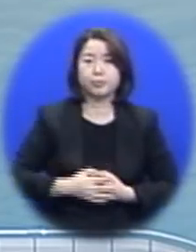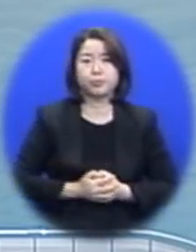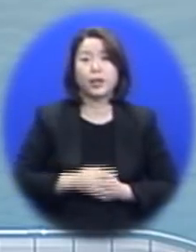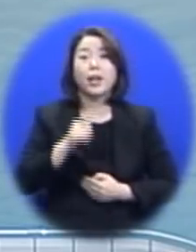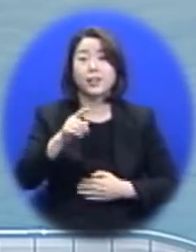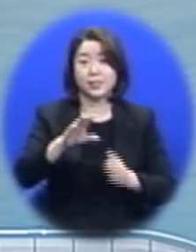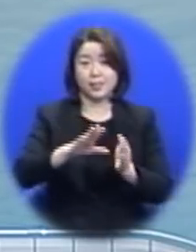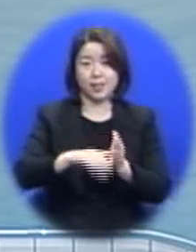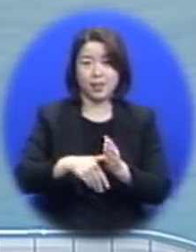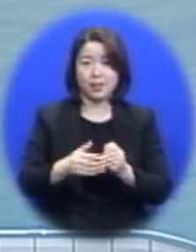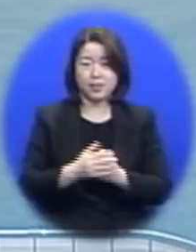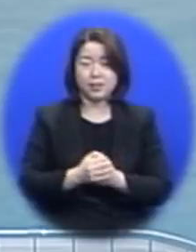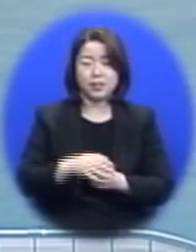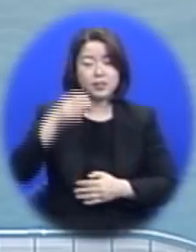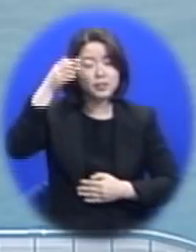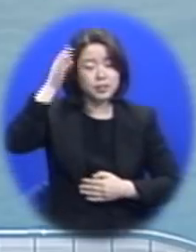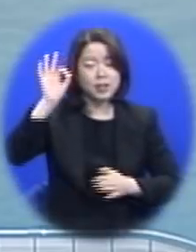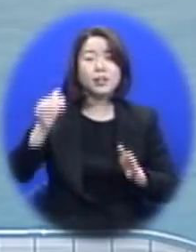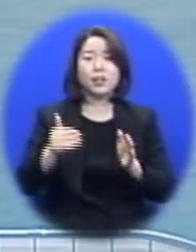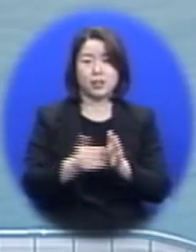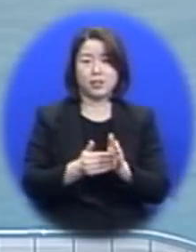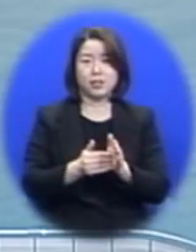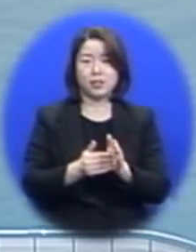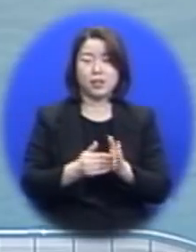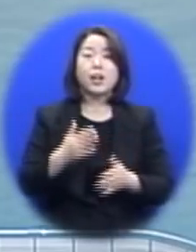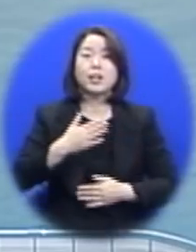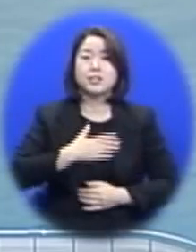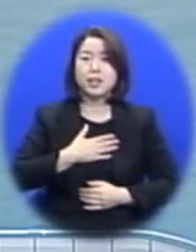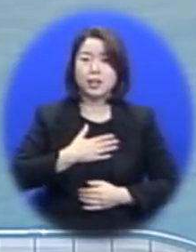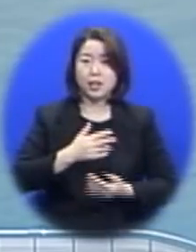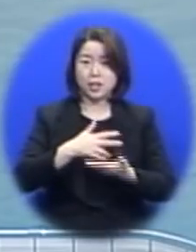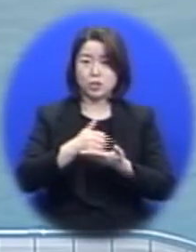그때 깨달아졌어요. 제가